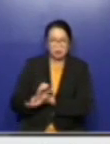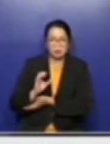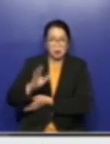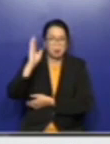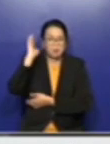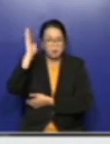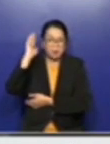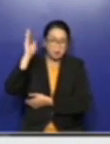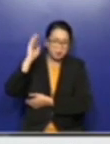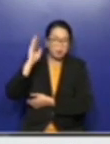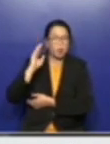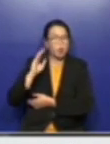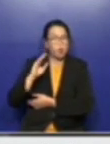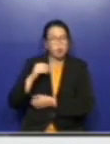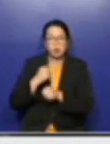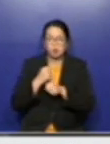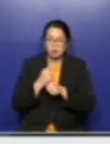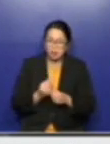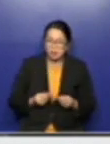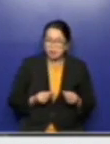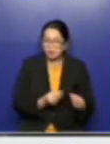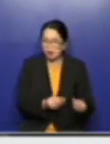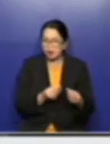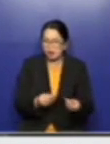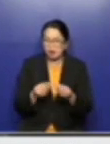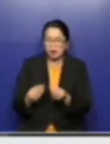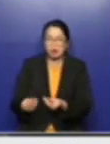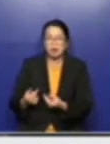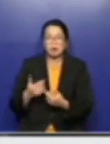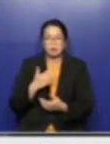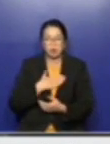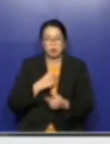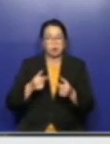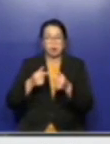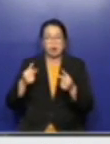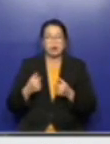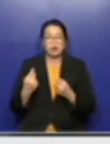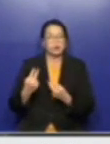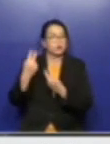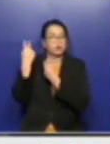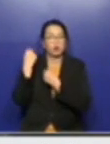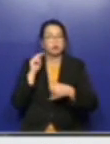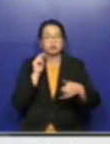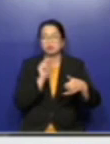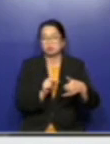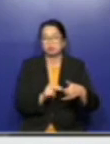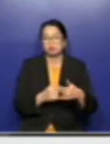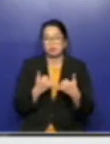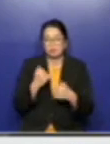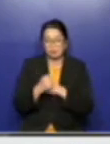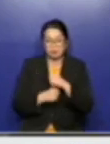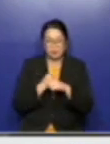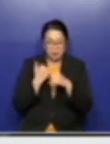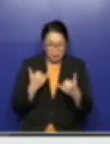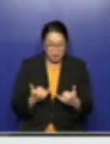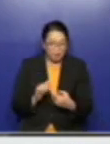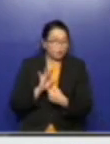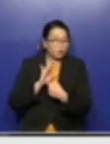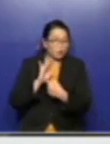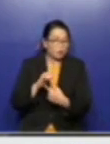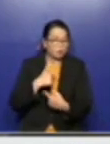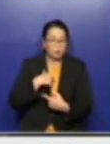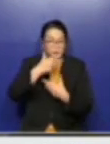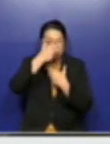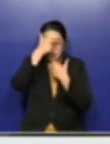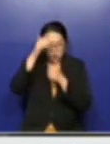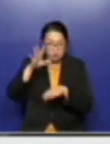จะบอกให้และผมก็รายงานกลับไปยังท่านเช่นเดียวกันครับปีนี้เป็นออเดิร์ฟนะครับผมไม่สนใจว่าห